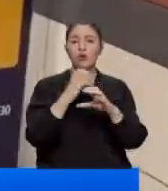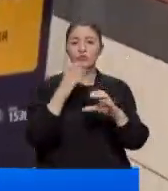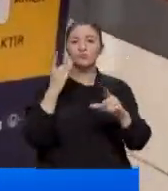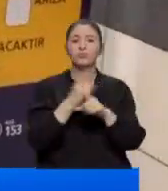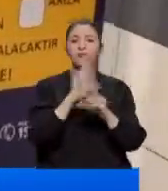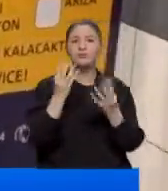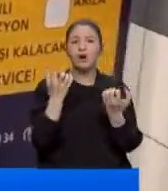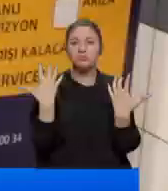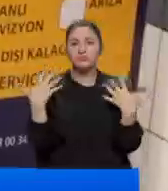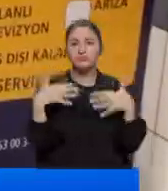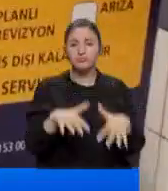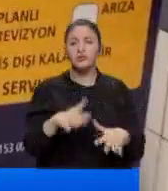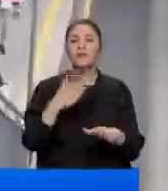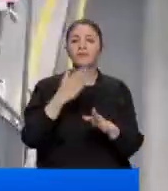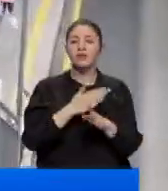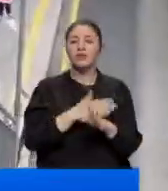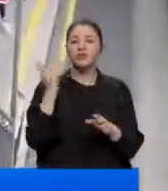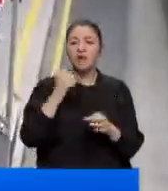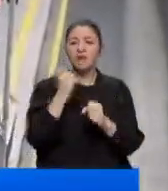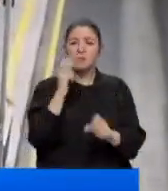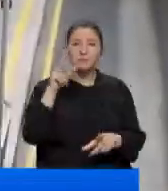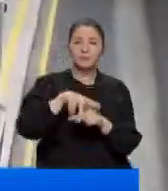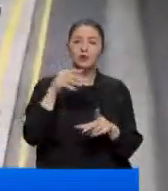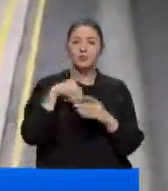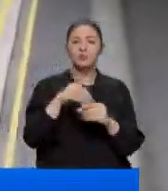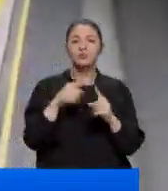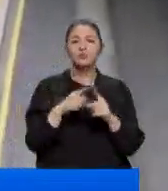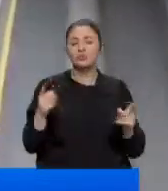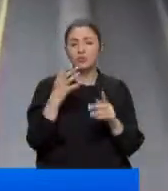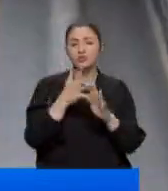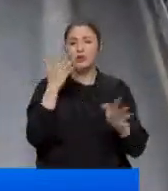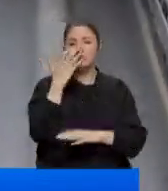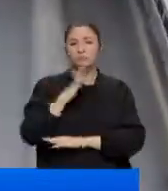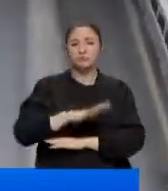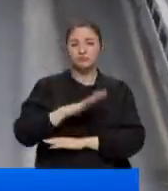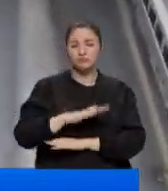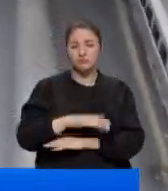durakları çok kalabalıktı. Vatandaşlar gelen araçlara binebilmek için uzun süre kuyruklarda bekledi.